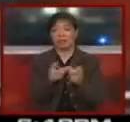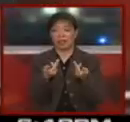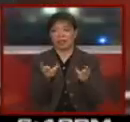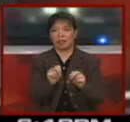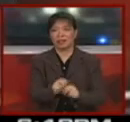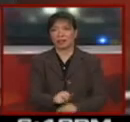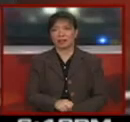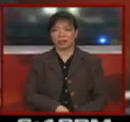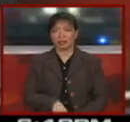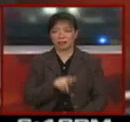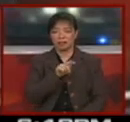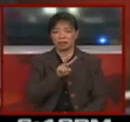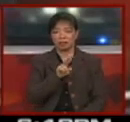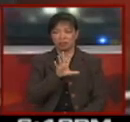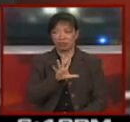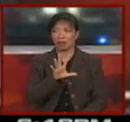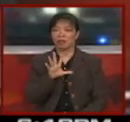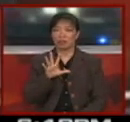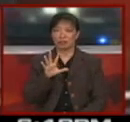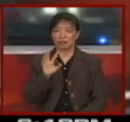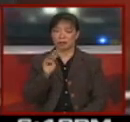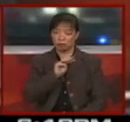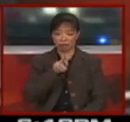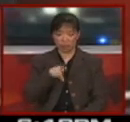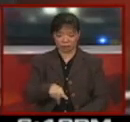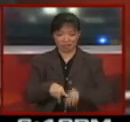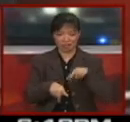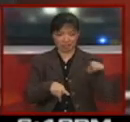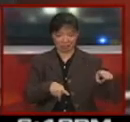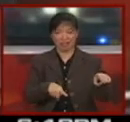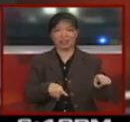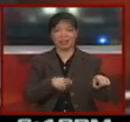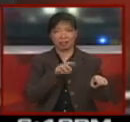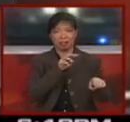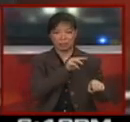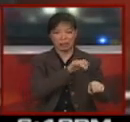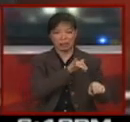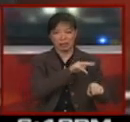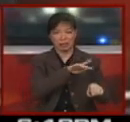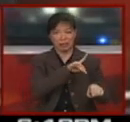Si TV5 Chairman Manny V. Pangilinan ay chairman din po ng Maynilad.